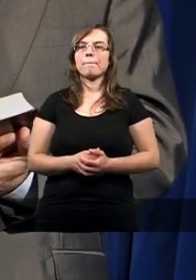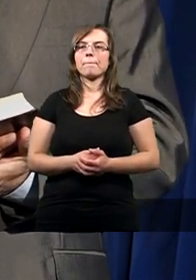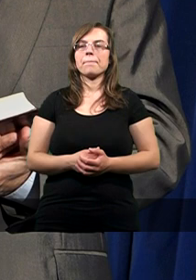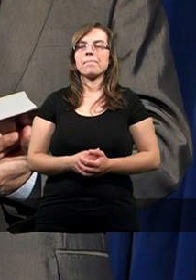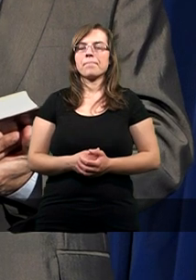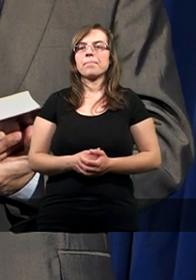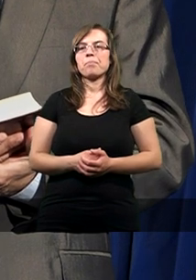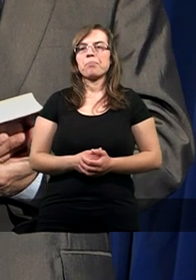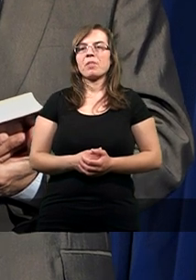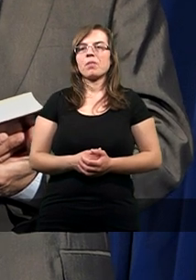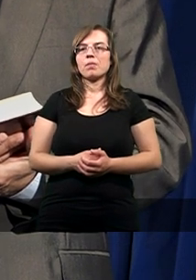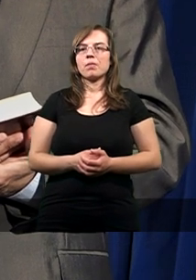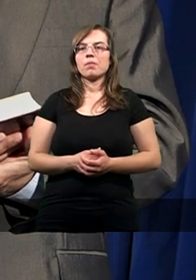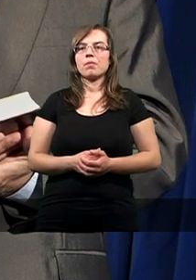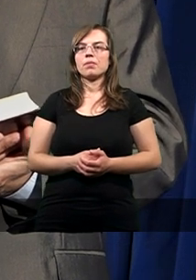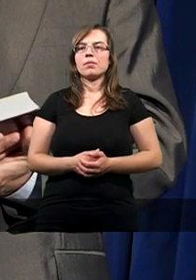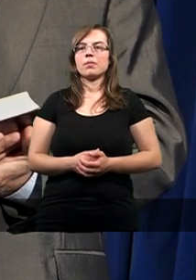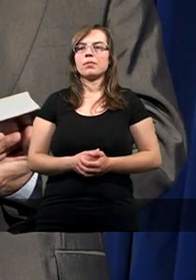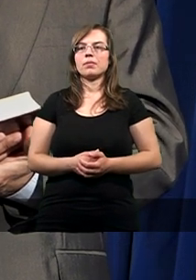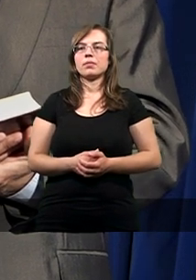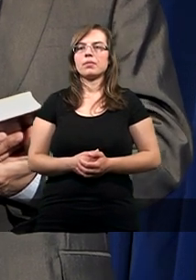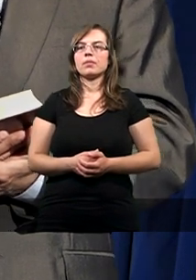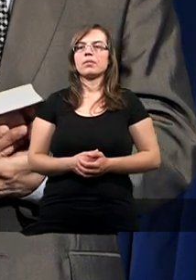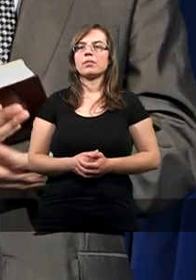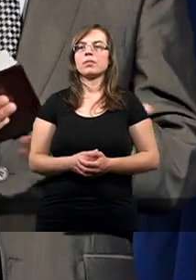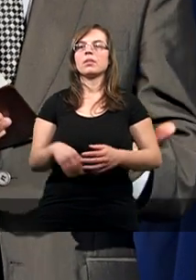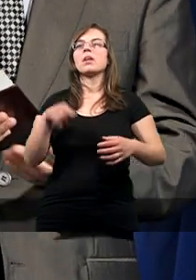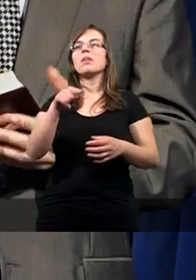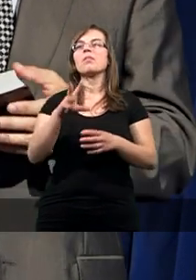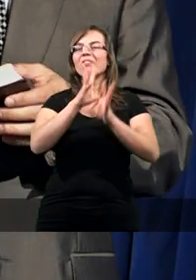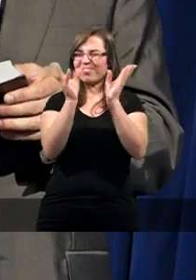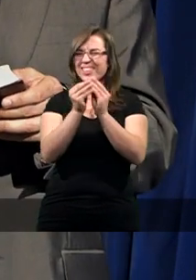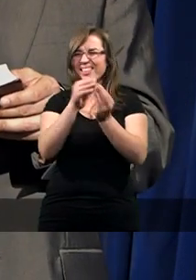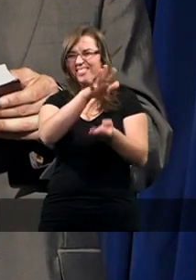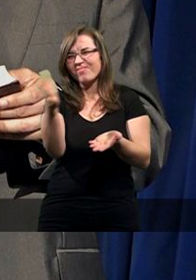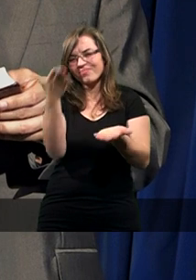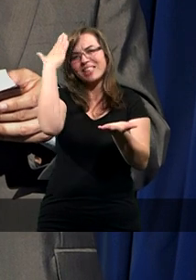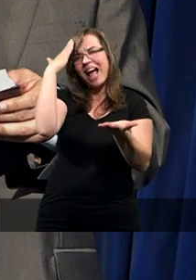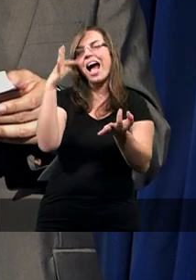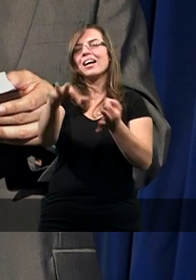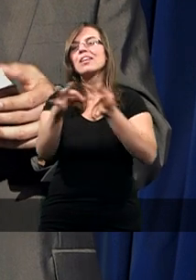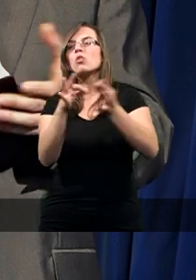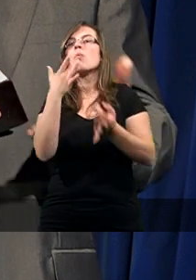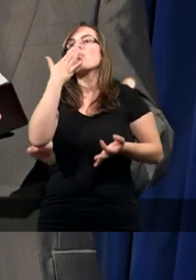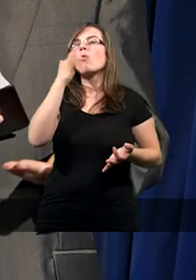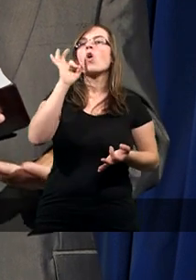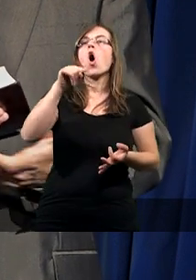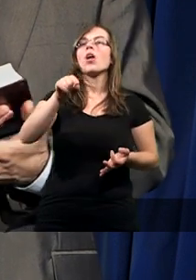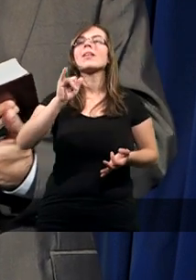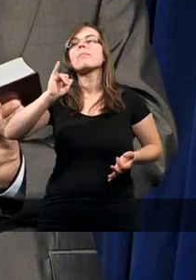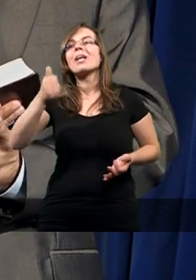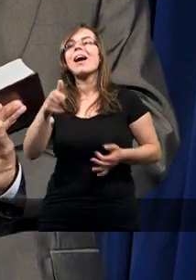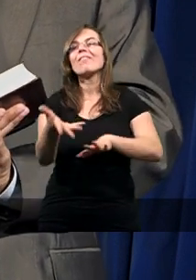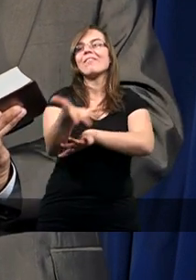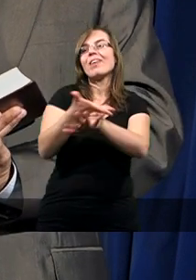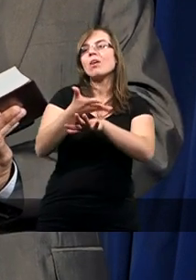Pharisees and all were trying to catch Jesus, to trap him. Wszyscy, myślę, chyba znamy historię mówiące o tym, jak